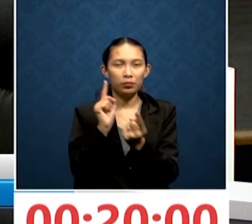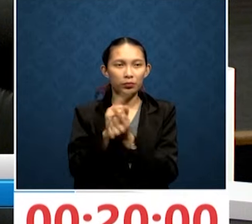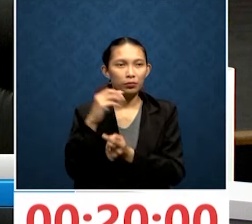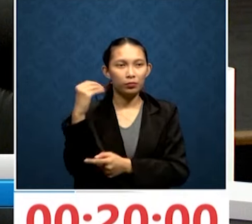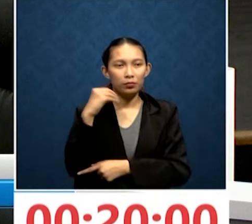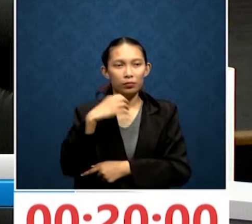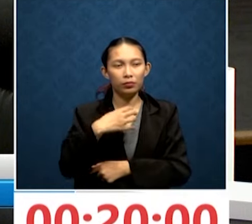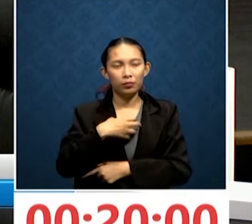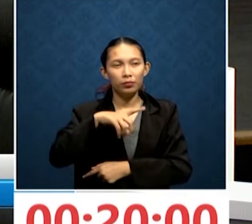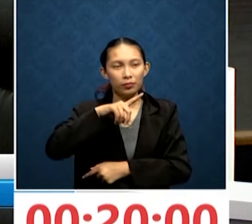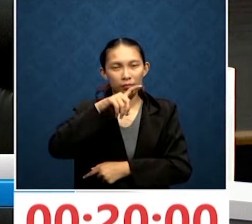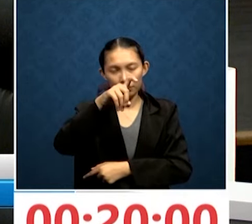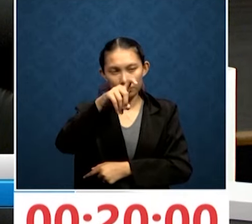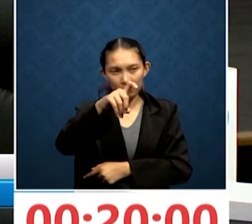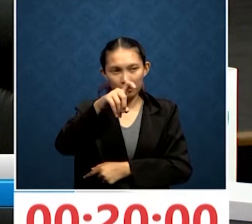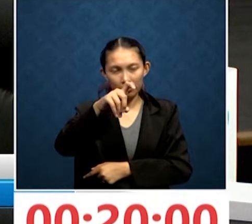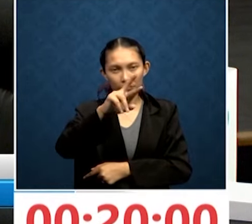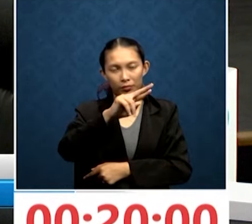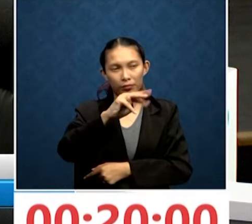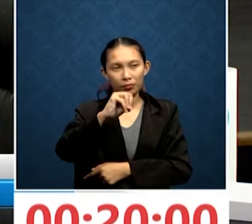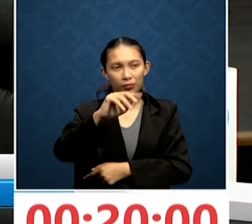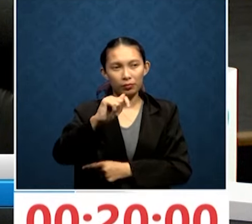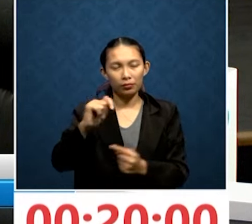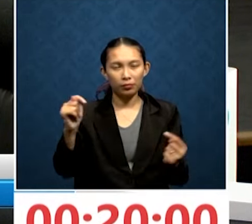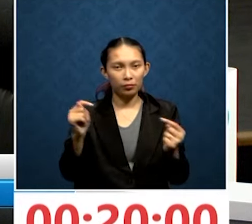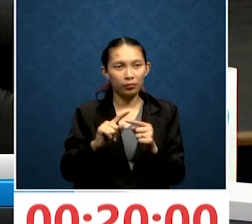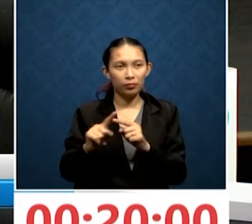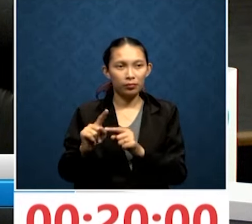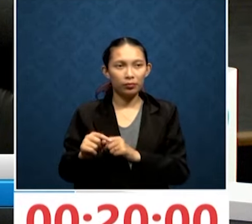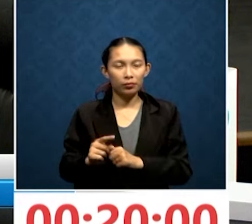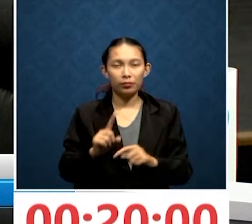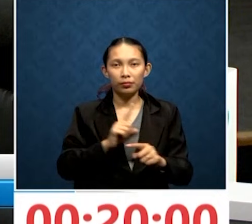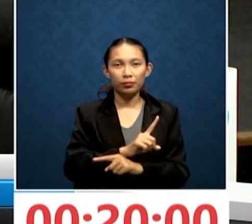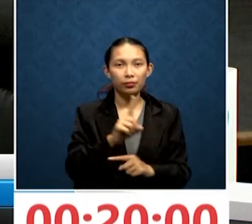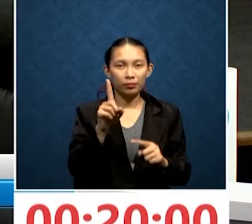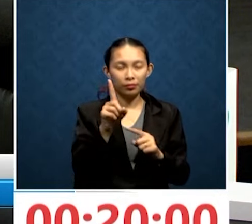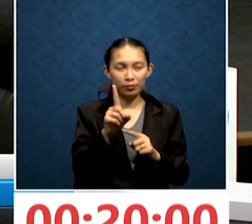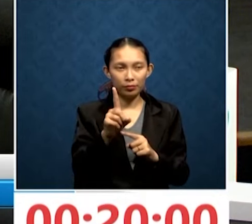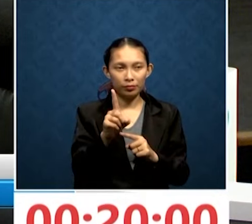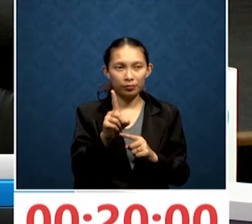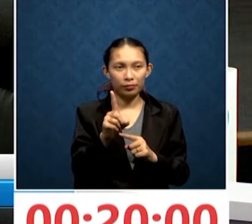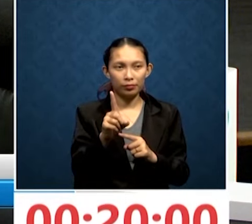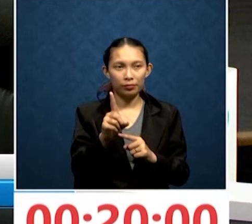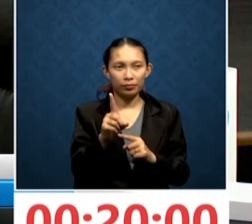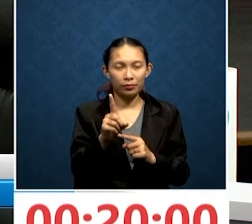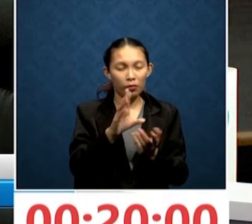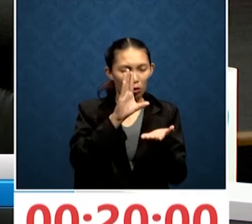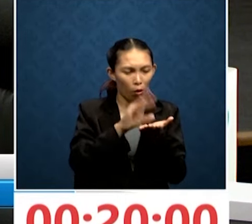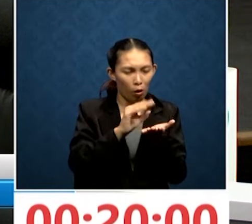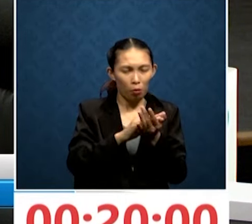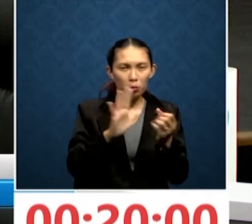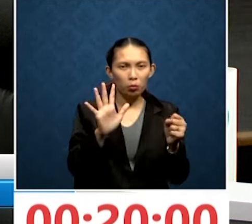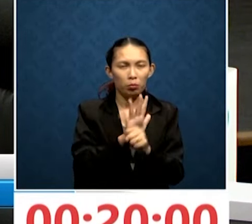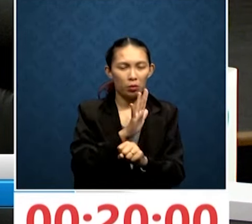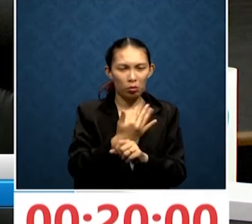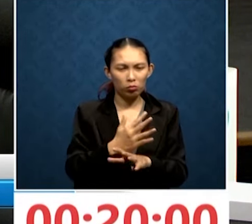มจึงขอเรียนถามท่านรัฐมนตรีในประเด็นดังต่อไปนี้ข้อที่1 นะครับข้อมูลไม่เพียงพอและการพยาก